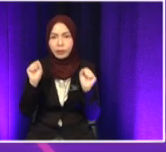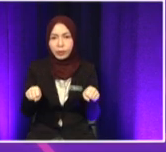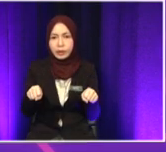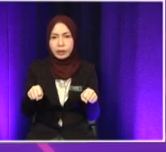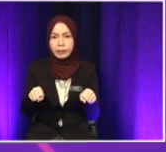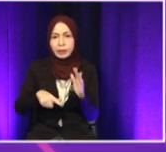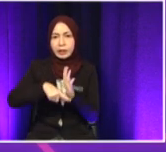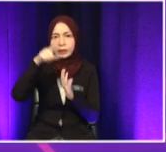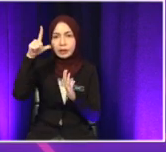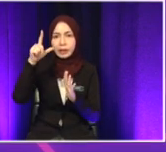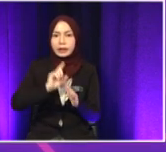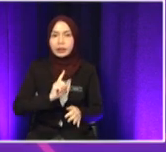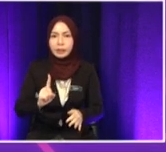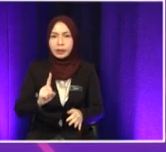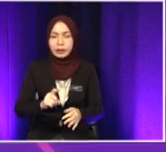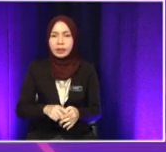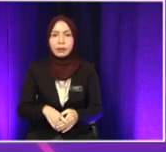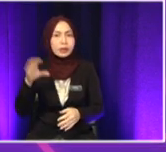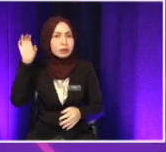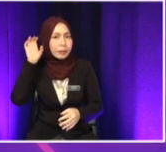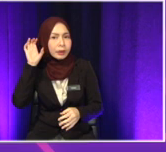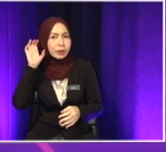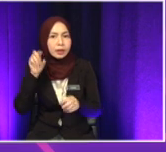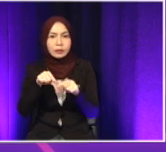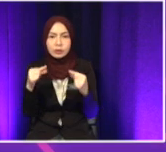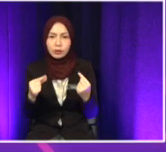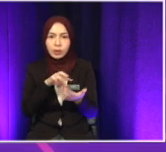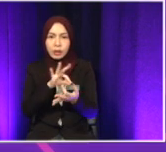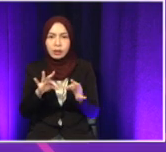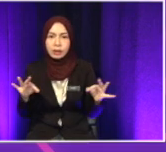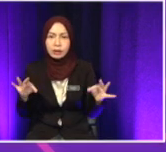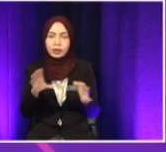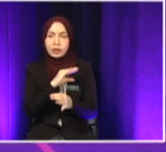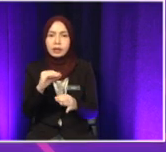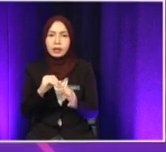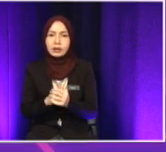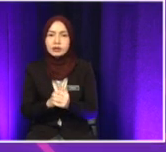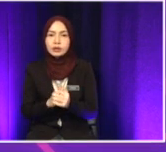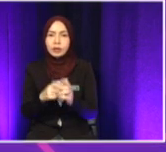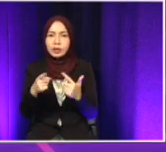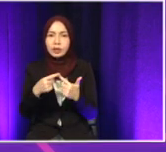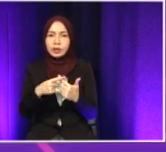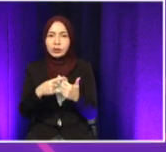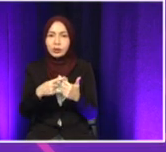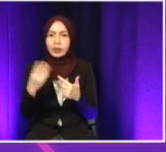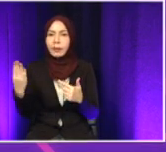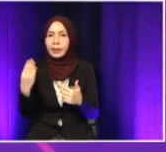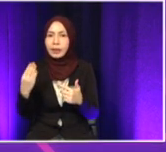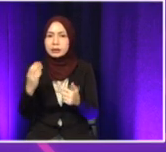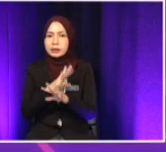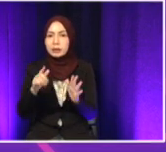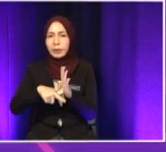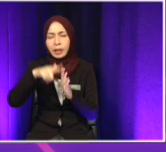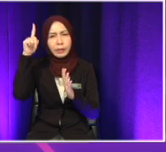mendengar alunan ayat suci Alquran yang kedua berhibur secara sederhana dan tidak melampaui batas sehingga menjatuhkan image sebagai seorang